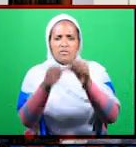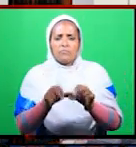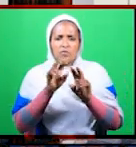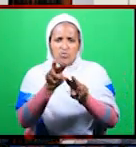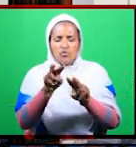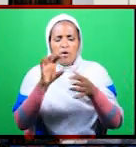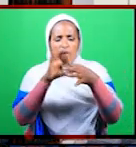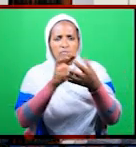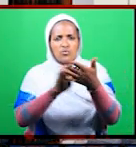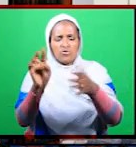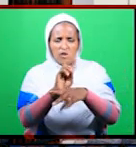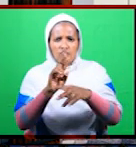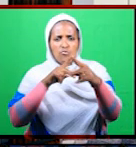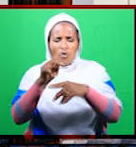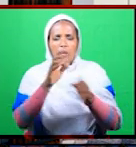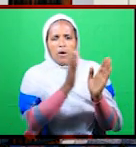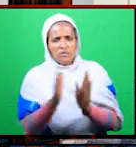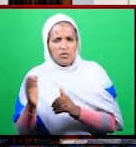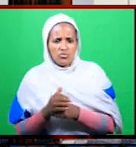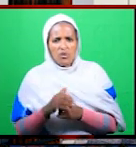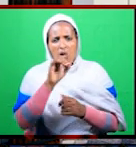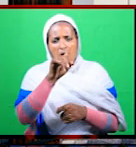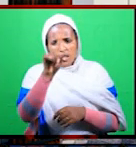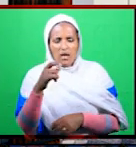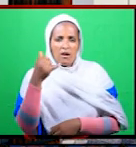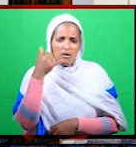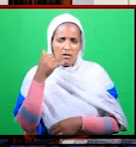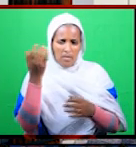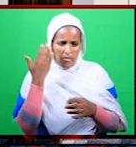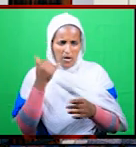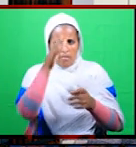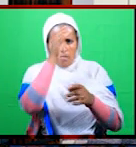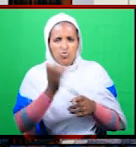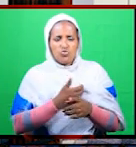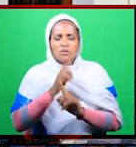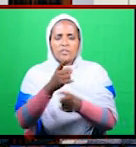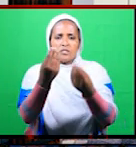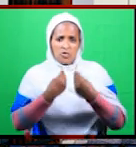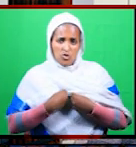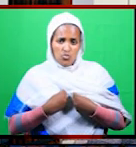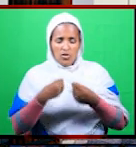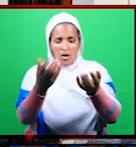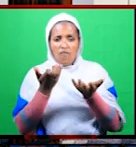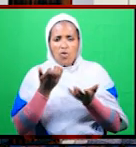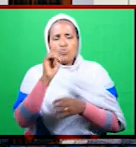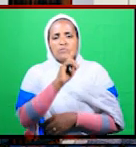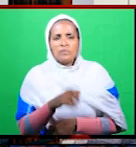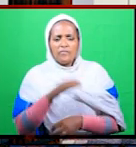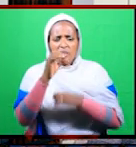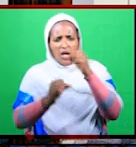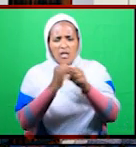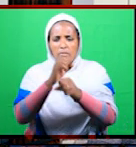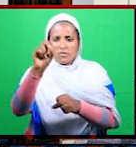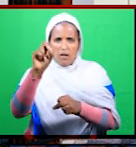እንደምን ሰነበታችሁ የማኅበረ ቅዱሳን የቴሌቪዥን ፕሮግራም አዘጋጆች። አንድ ጥያቄ ነበረኝ። እድሜ 30 ነው። ራሴን